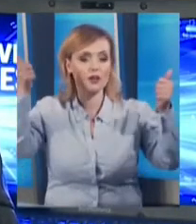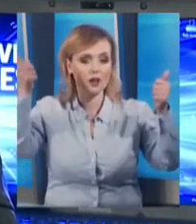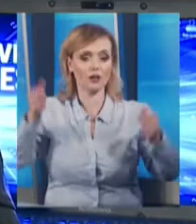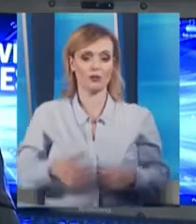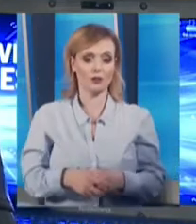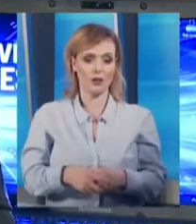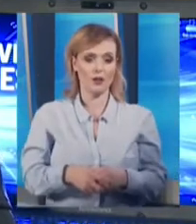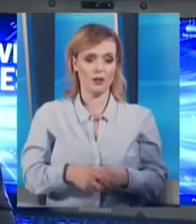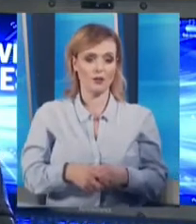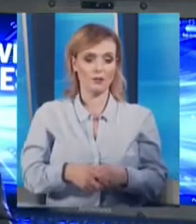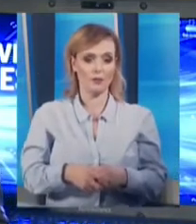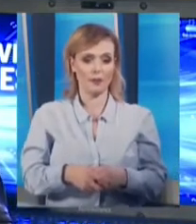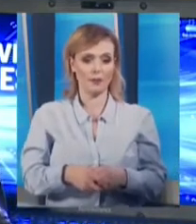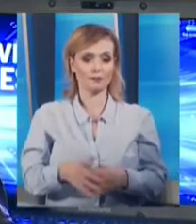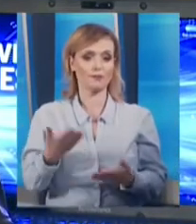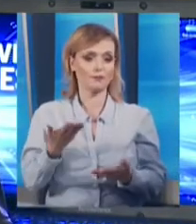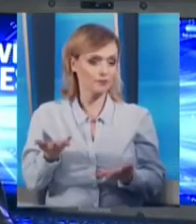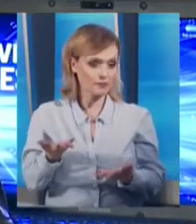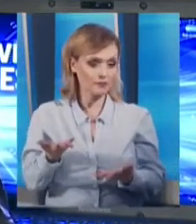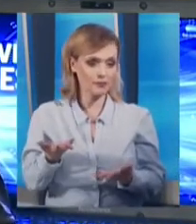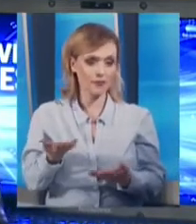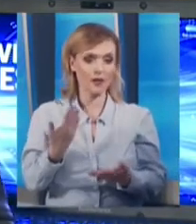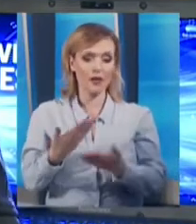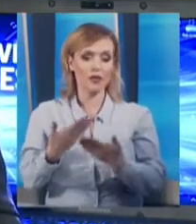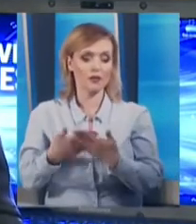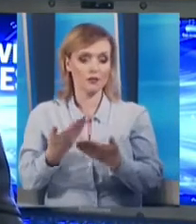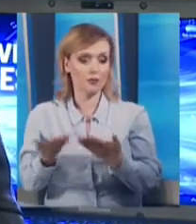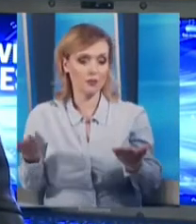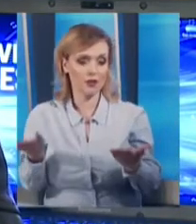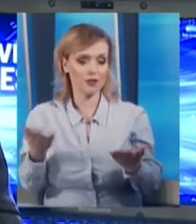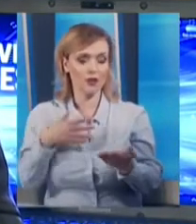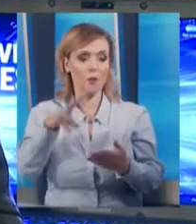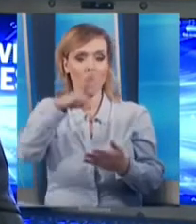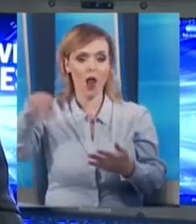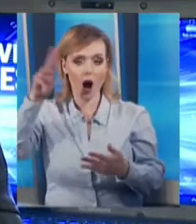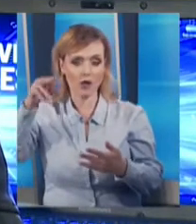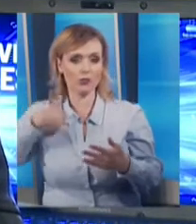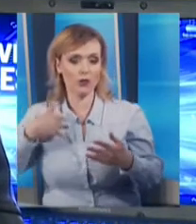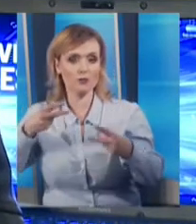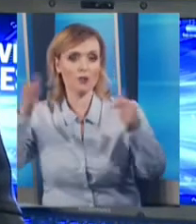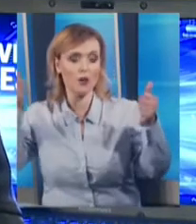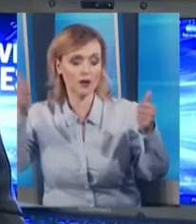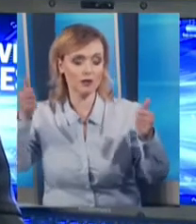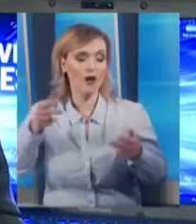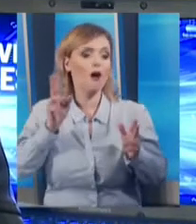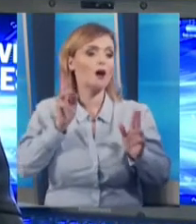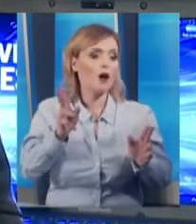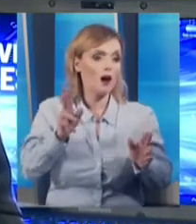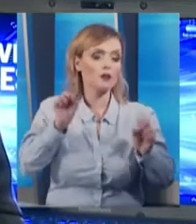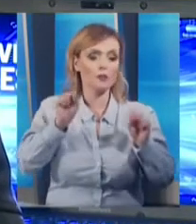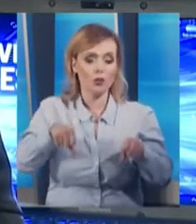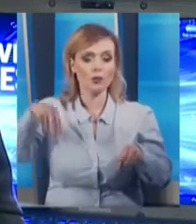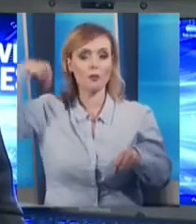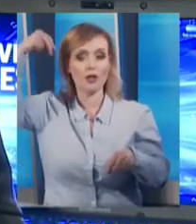uitați-vă, când spălătoria rusească se reabilitează de la o seamă de vreme. Cum va putea